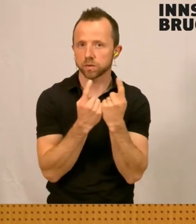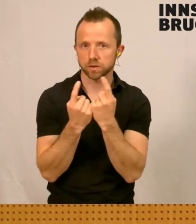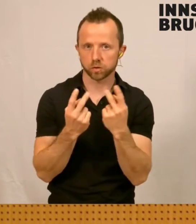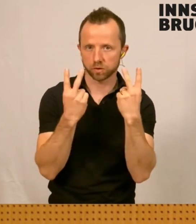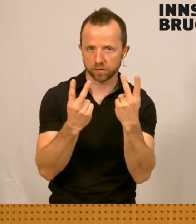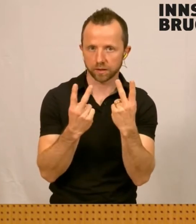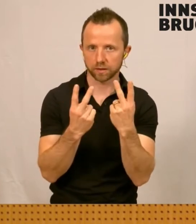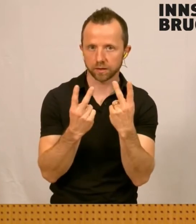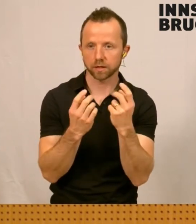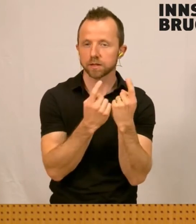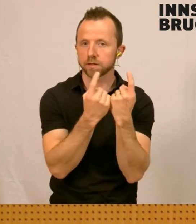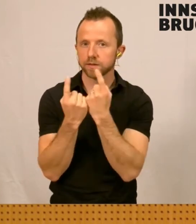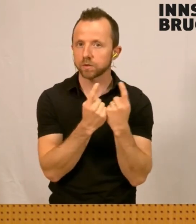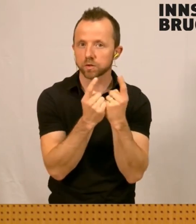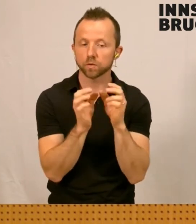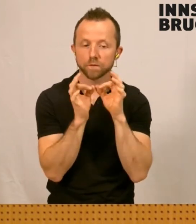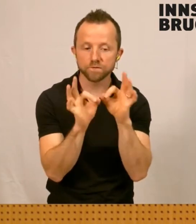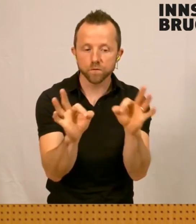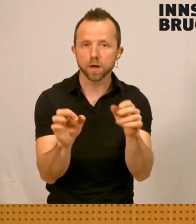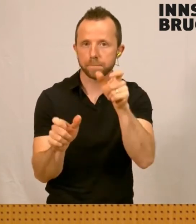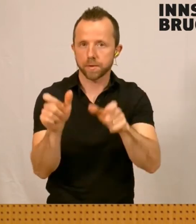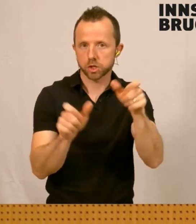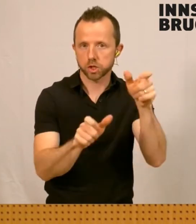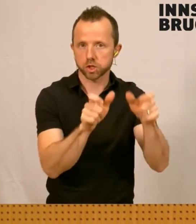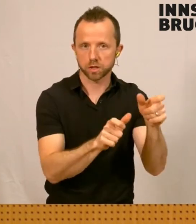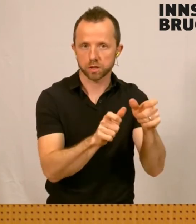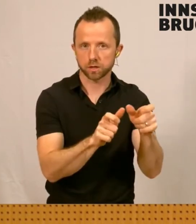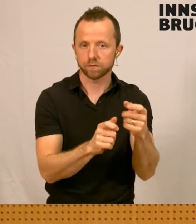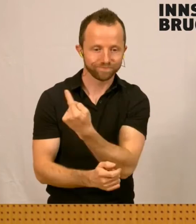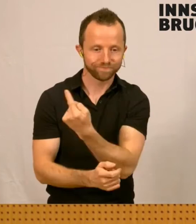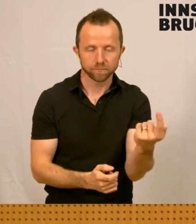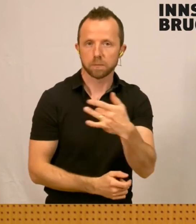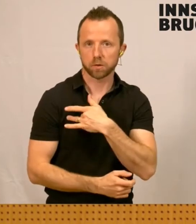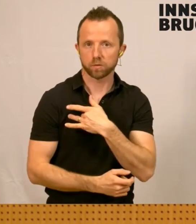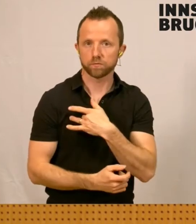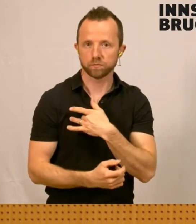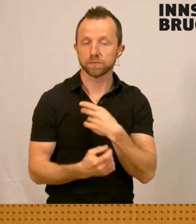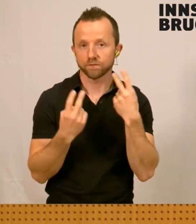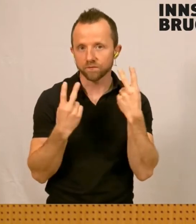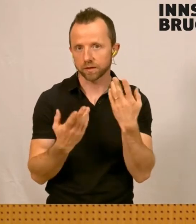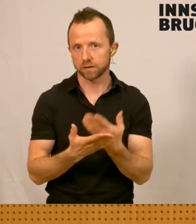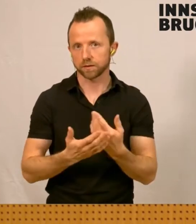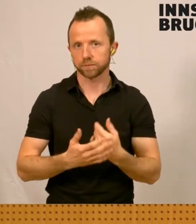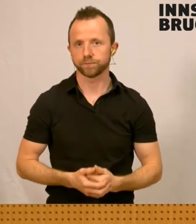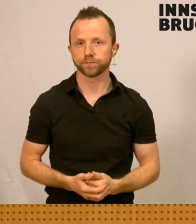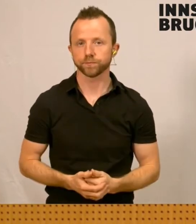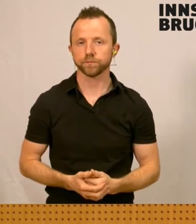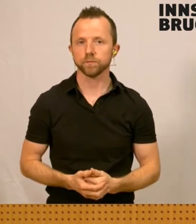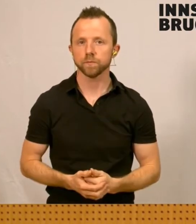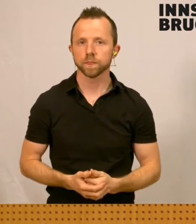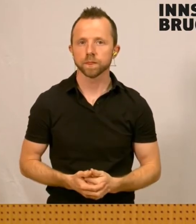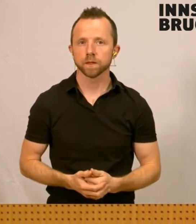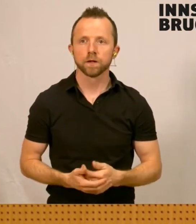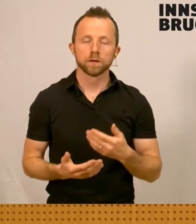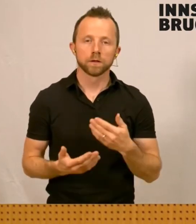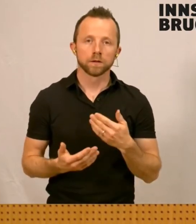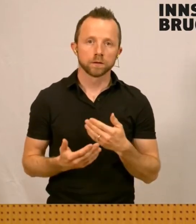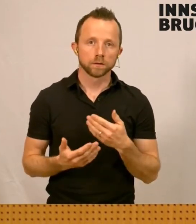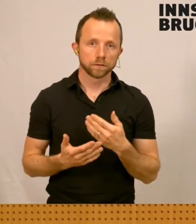die für die Menschen dahinter steht und sie betrifft, das ist wichtig. Es geht also um